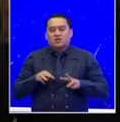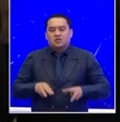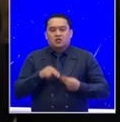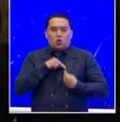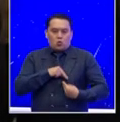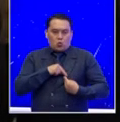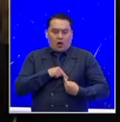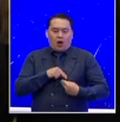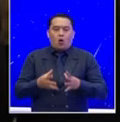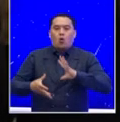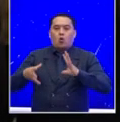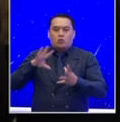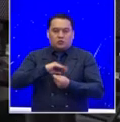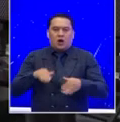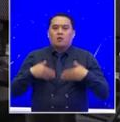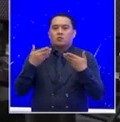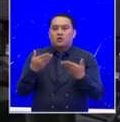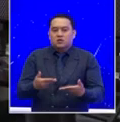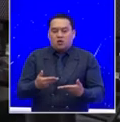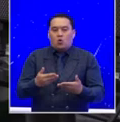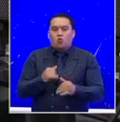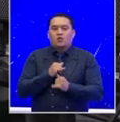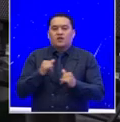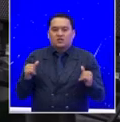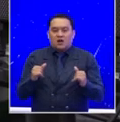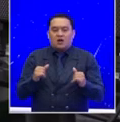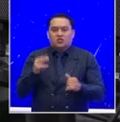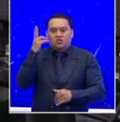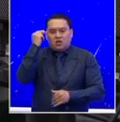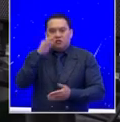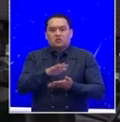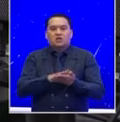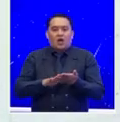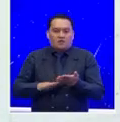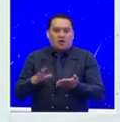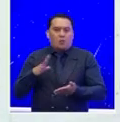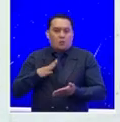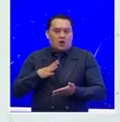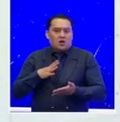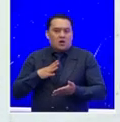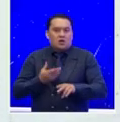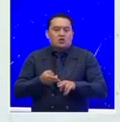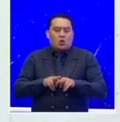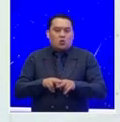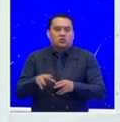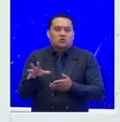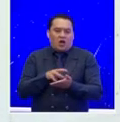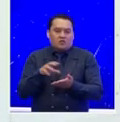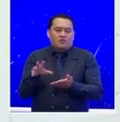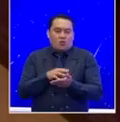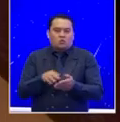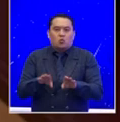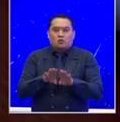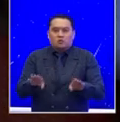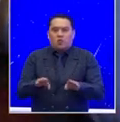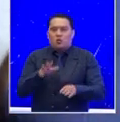защиты населения, общее количество обращений значительно превышает фактическое число заявителей, то есть происходит банальное дублирование заявок. Это